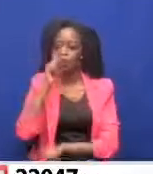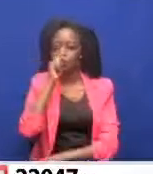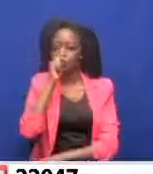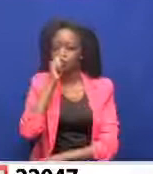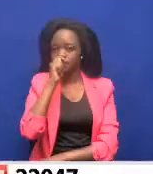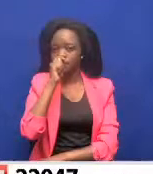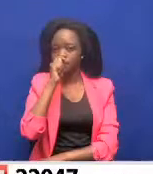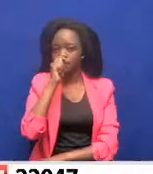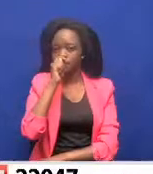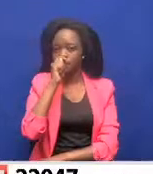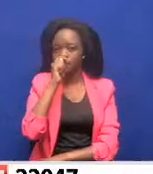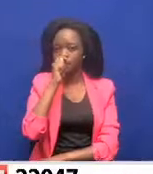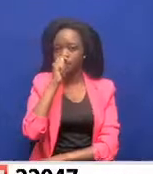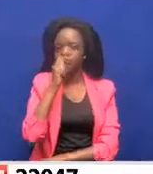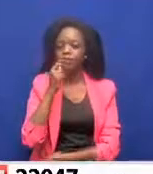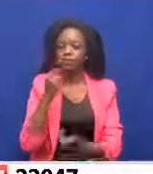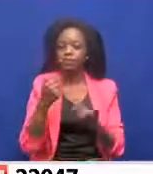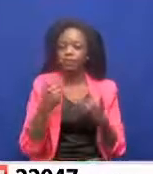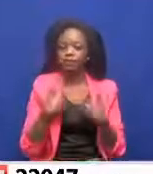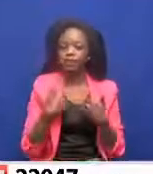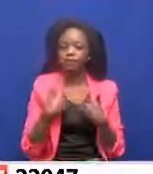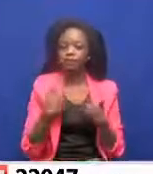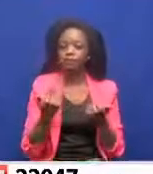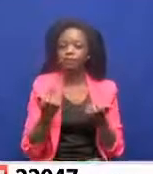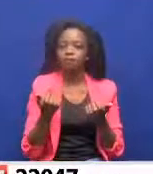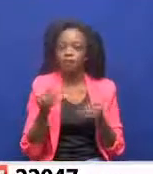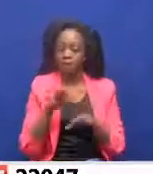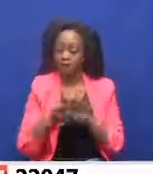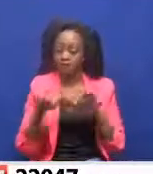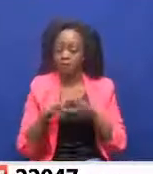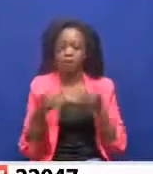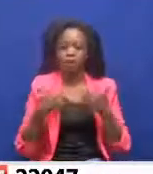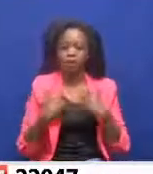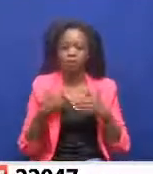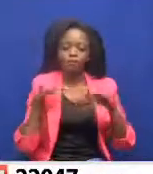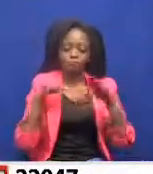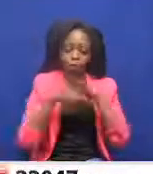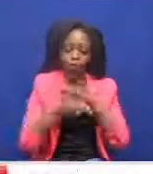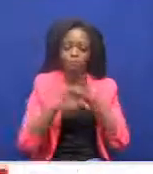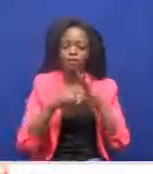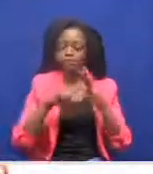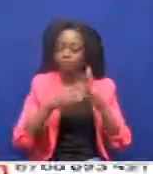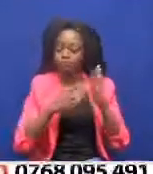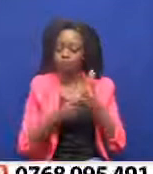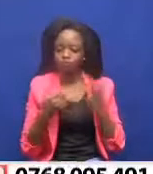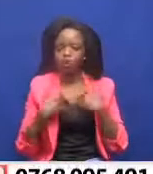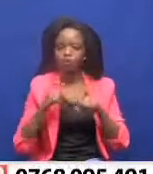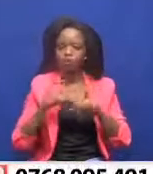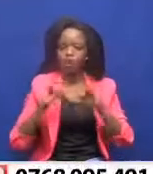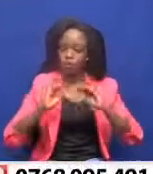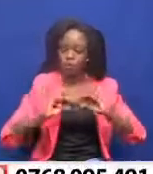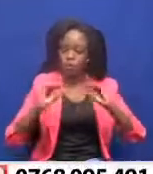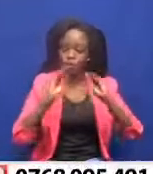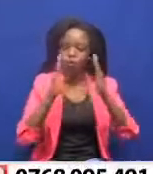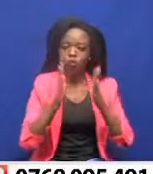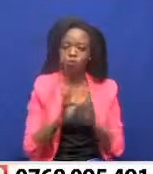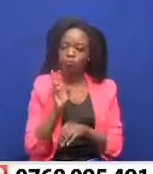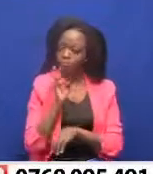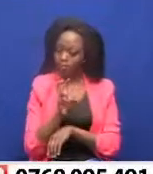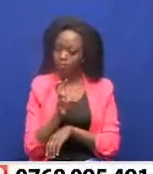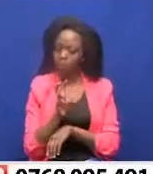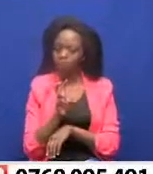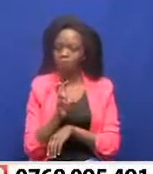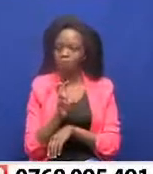nilifika Dar es Salaam, zikuwa niko na kanda yangu ya video na nini mabao zenye nimepiga. Sasa kocha alipoitazama hivi,